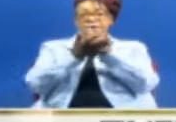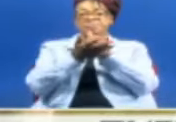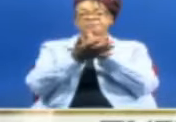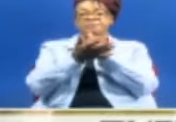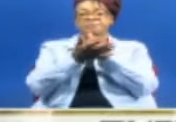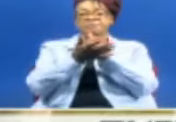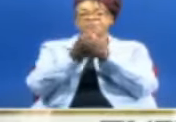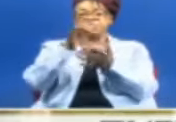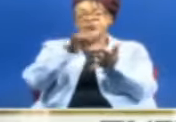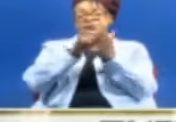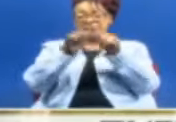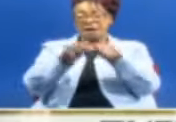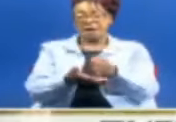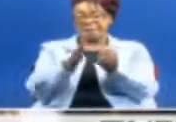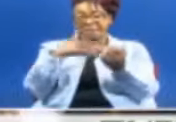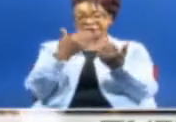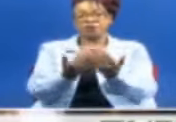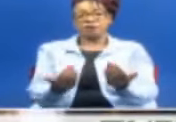kusaidia watoto wangu.